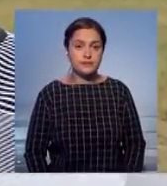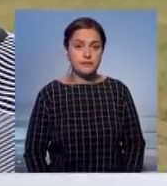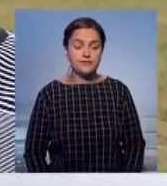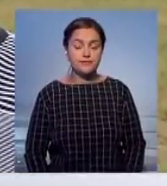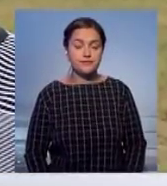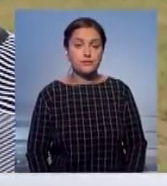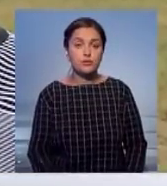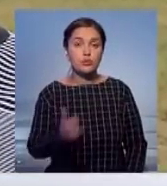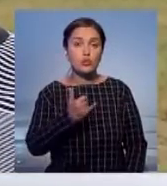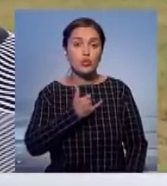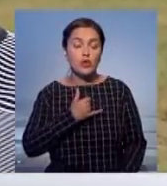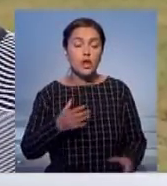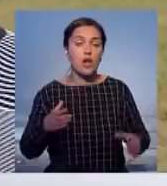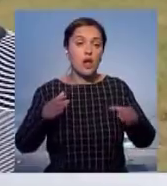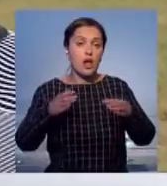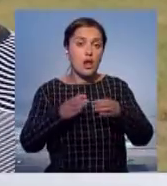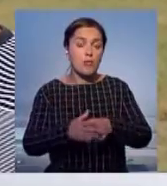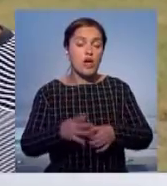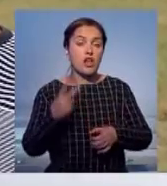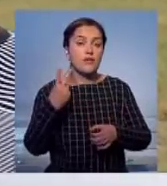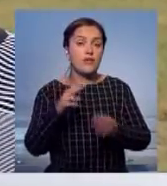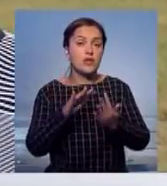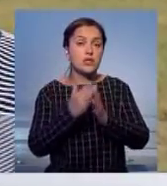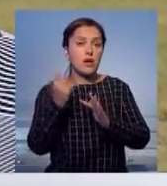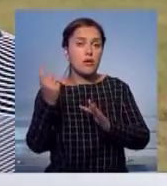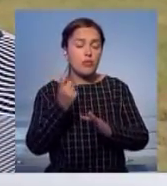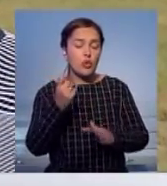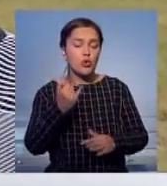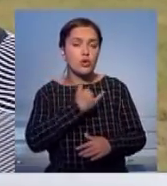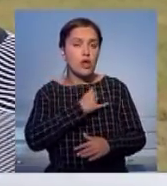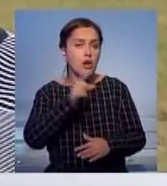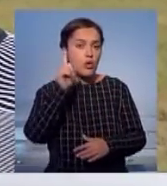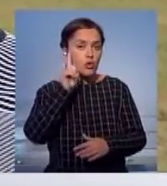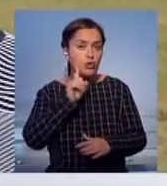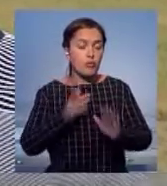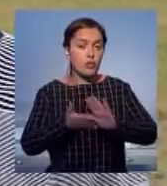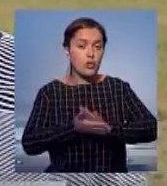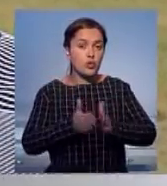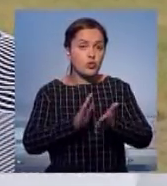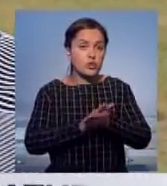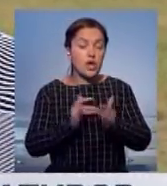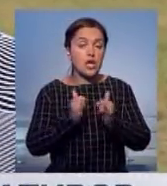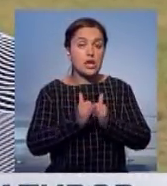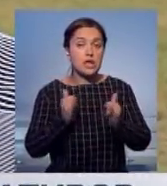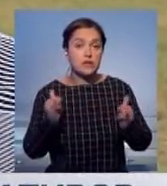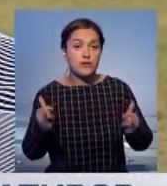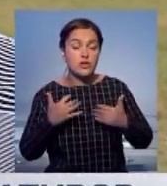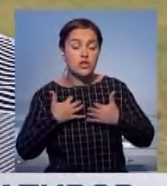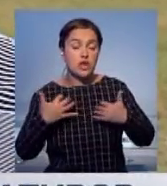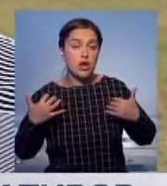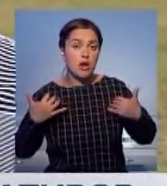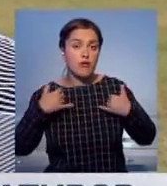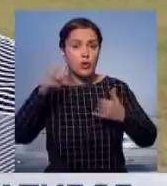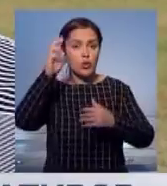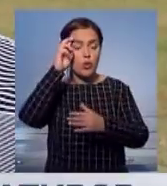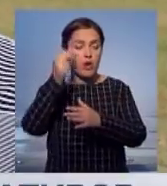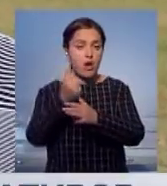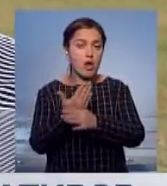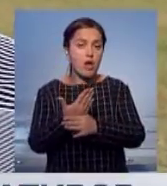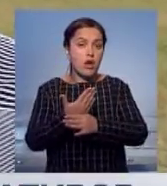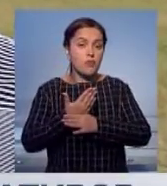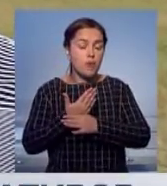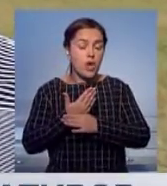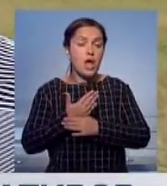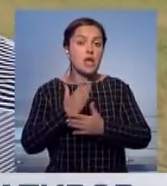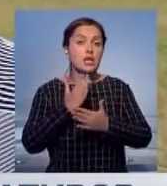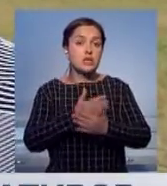В нашем кооперативе состоят 20 хозяйств. Все условия созданы для развития животноводства. Помощь от государства получили в полном объеме.